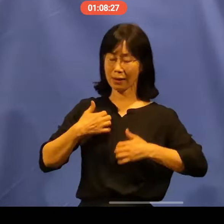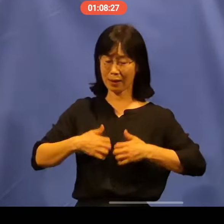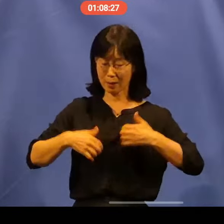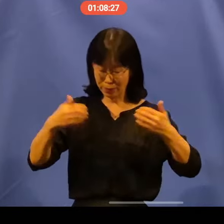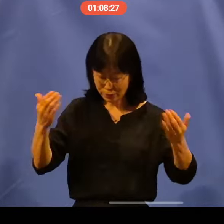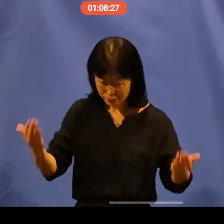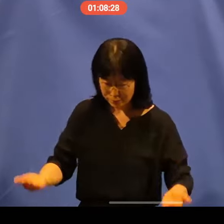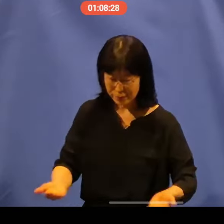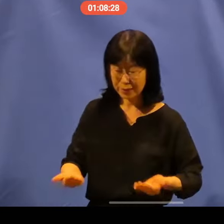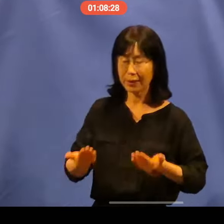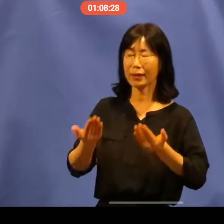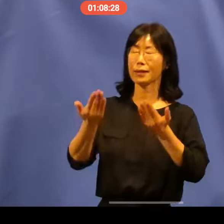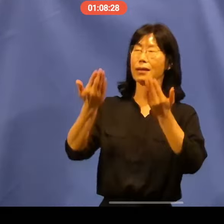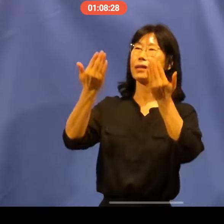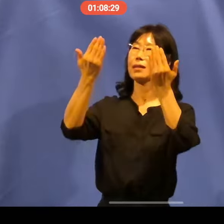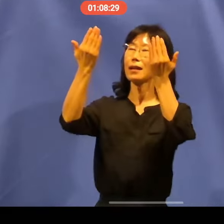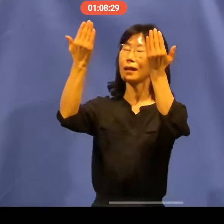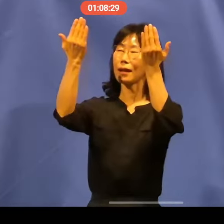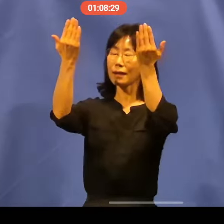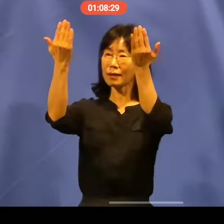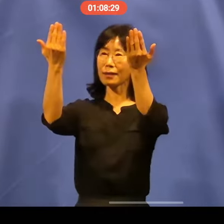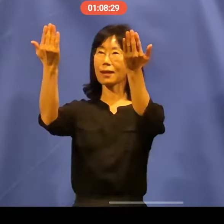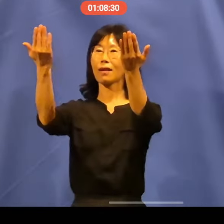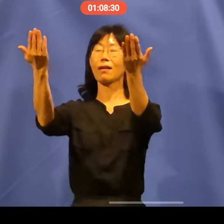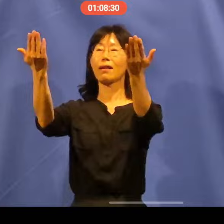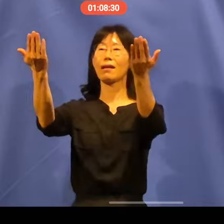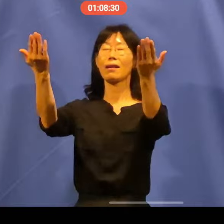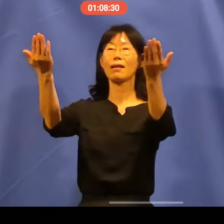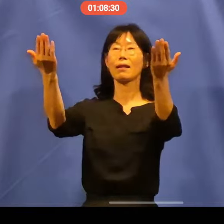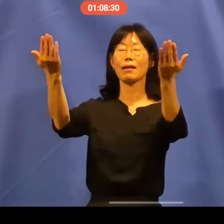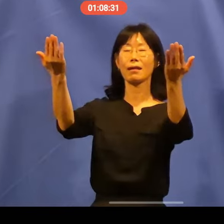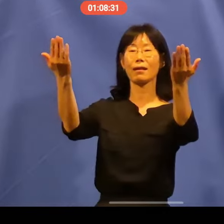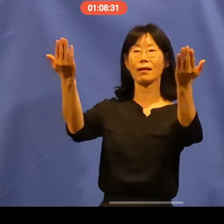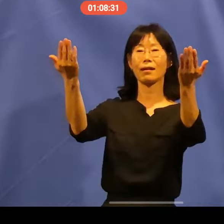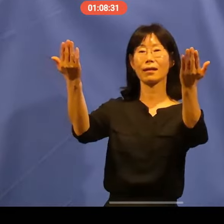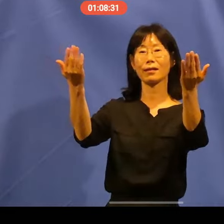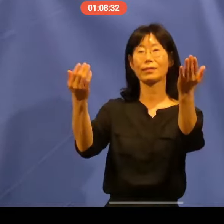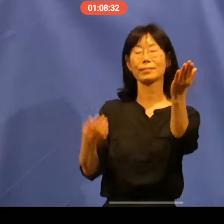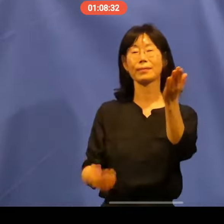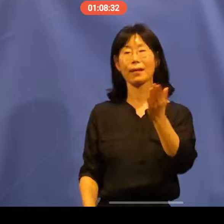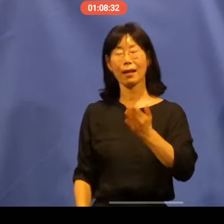주님의 기쁨이 되는 내가 원하는 한 가지.